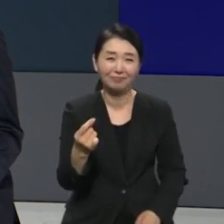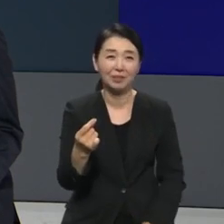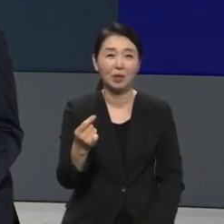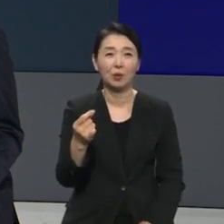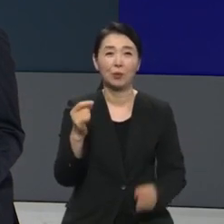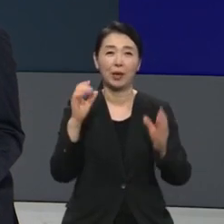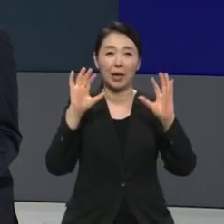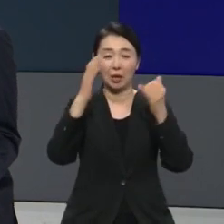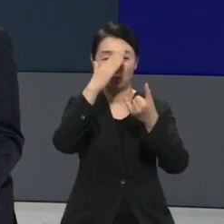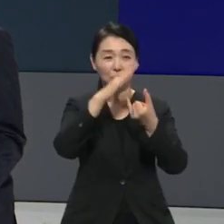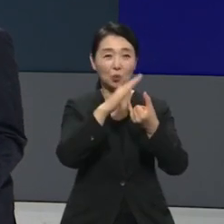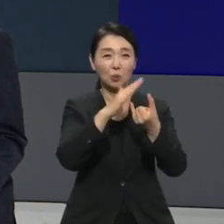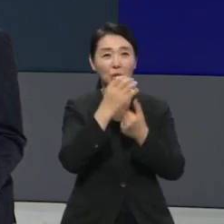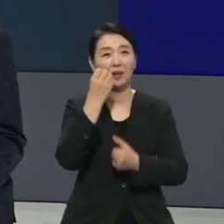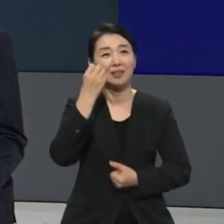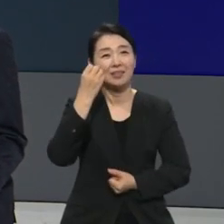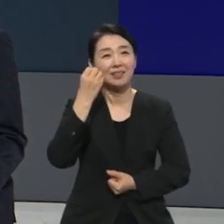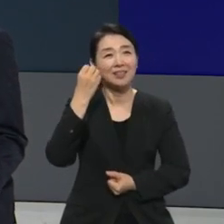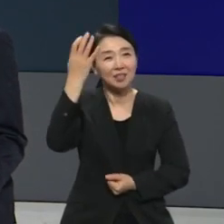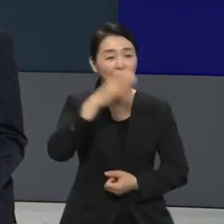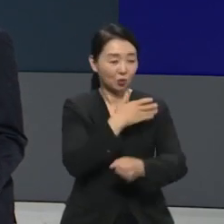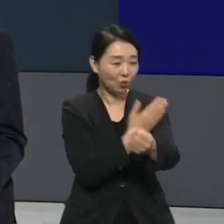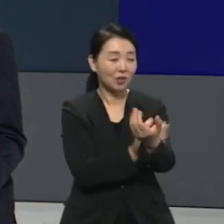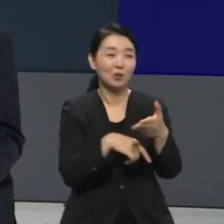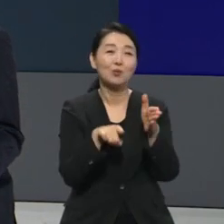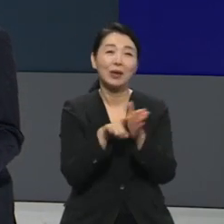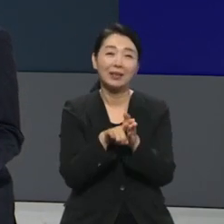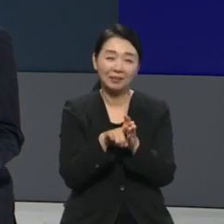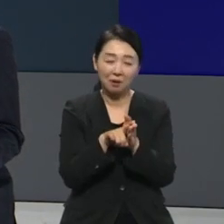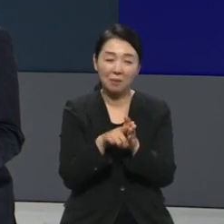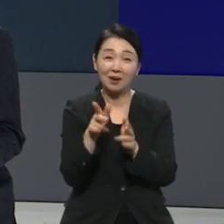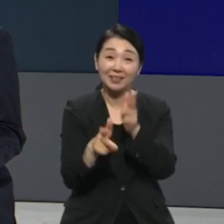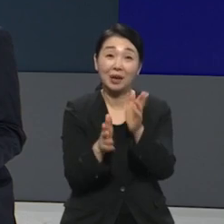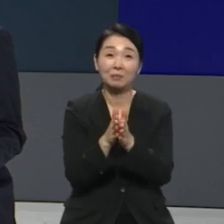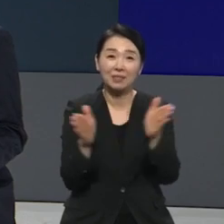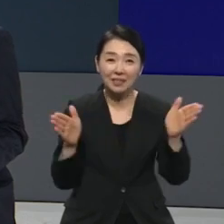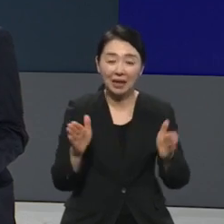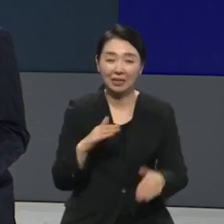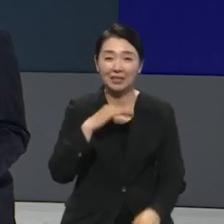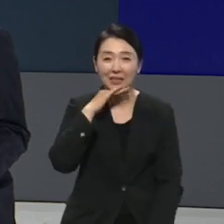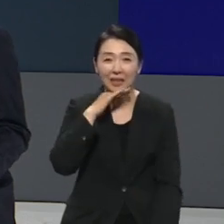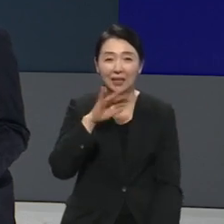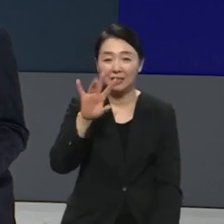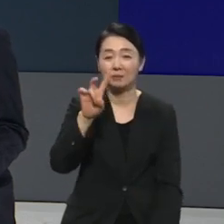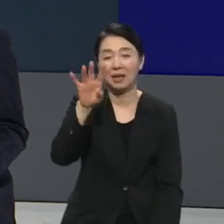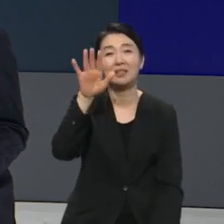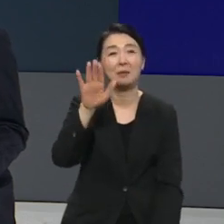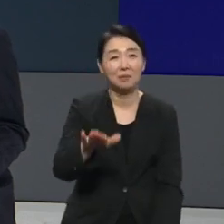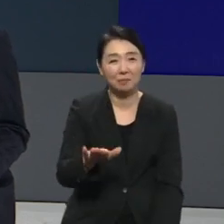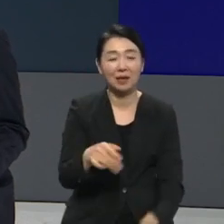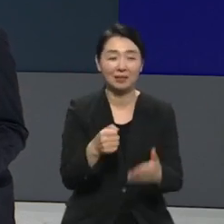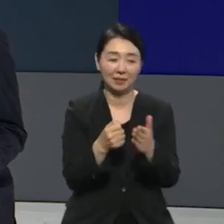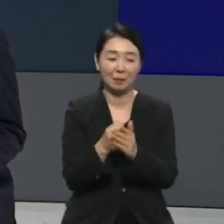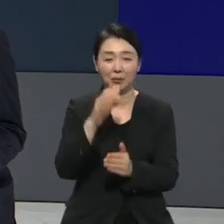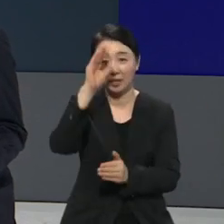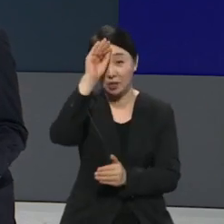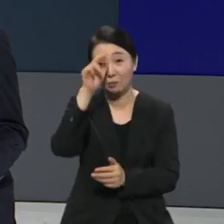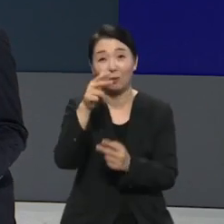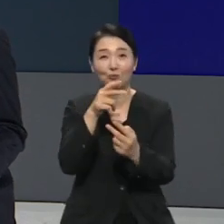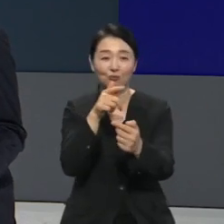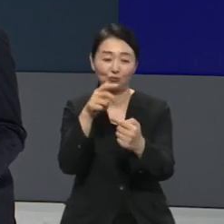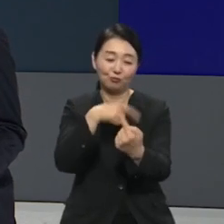청소년의 이칠 권리를 위해서 시행된 아. 사업이기 때문에 일단은 만 24세 미만을 대상으로 먼저 시범 운영을 하고 있는 거고요. 이게